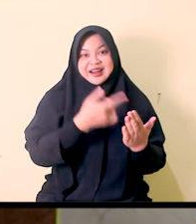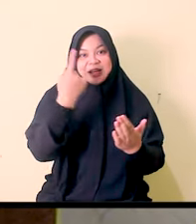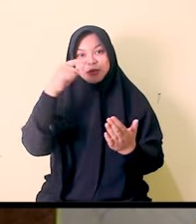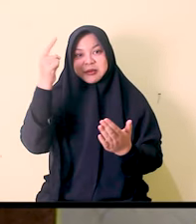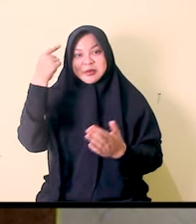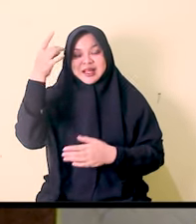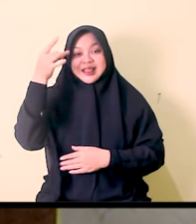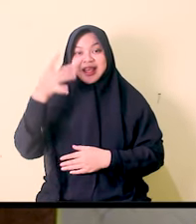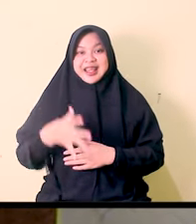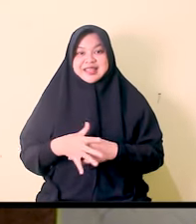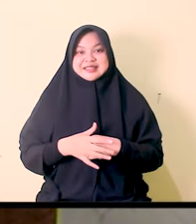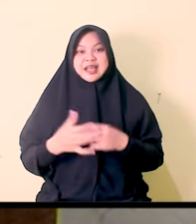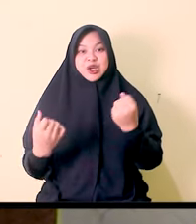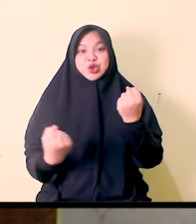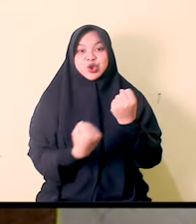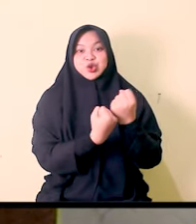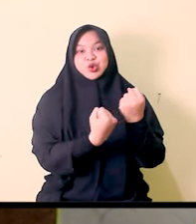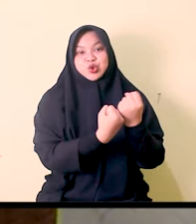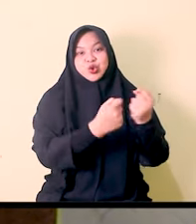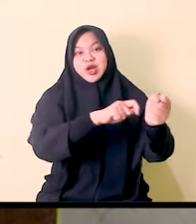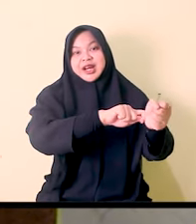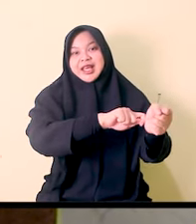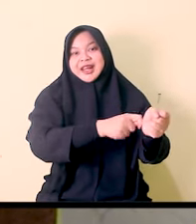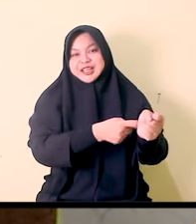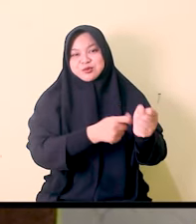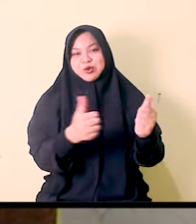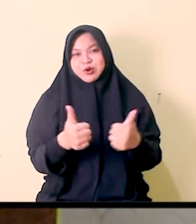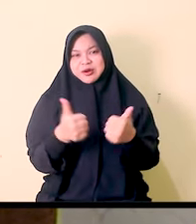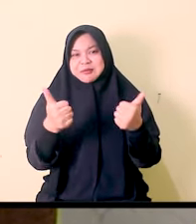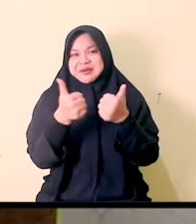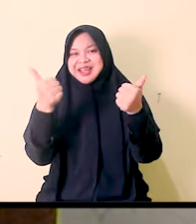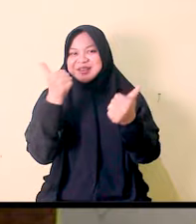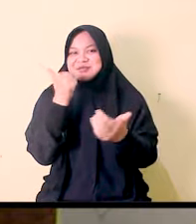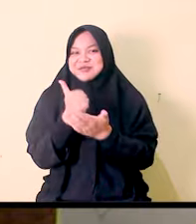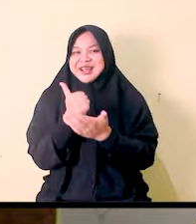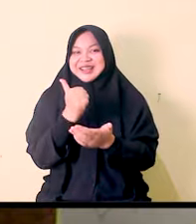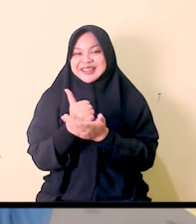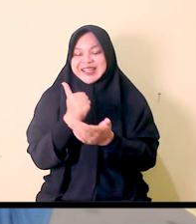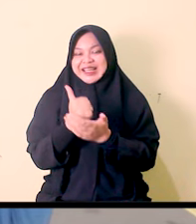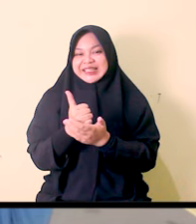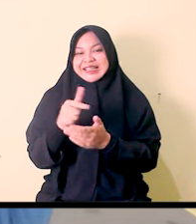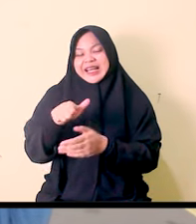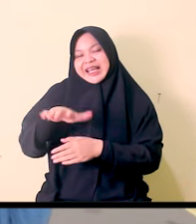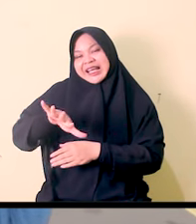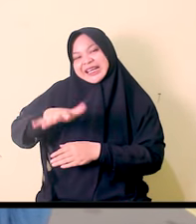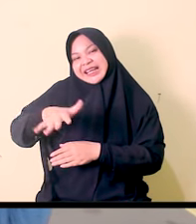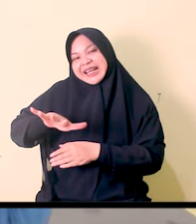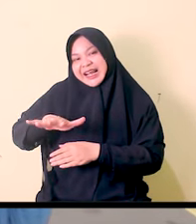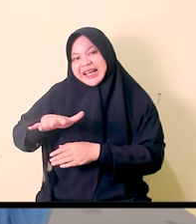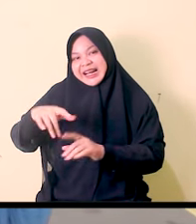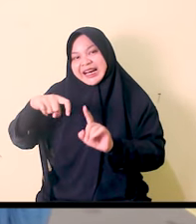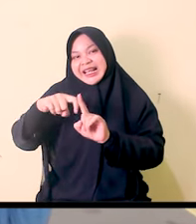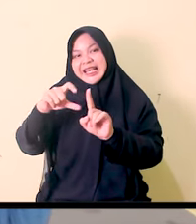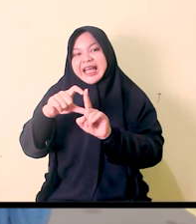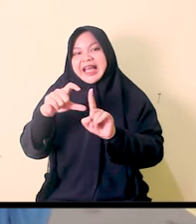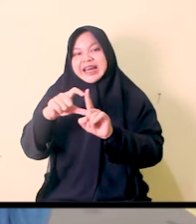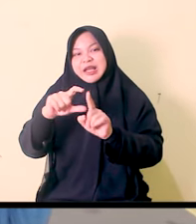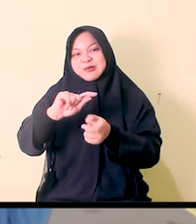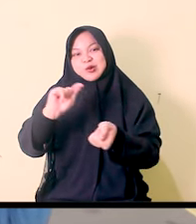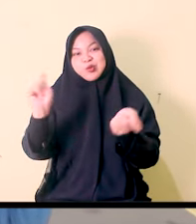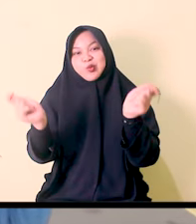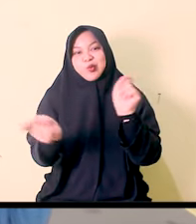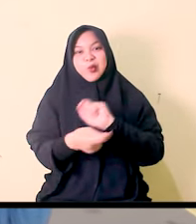Desa dukungan responnya udah baik banget nih masang Nah kira-kira dari kdd nih perubahan paling